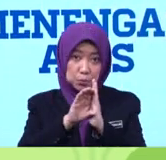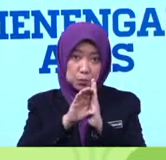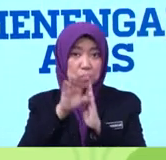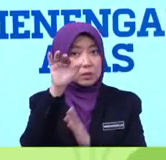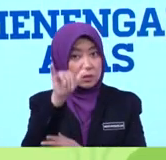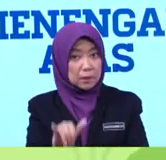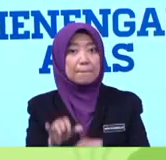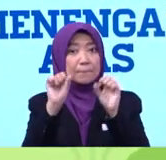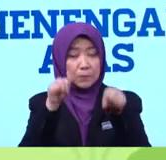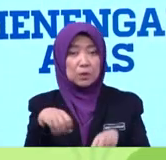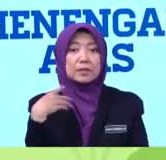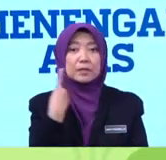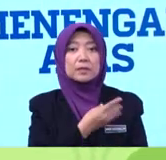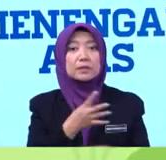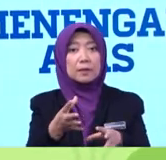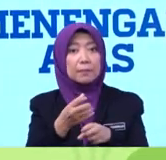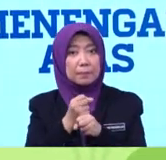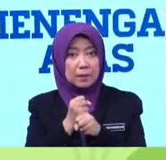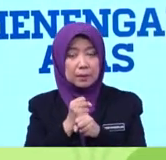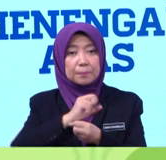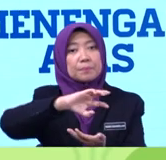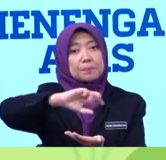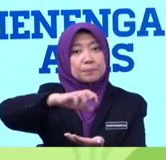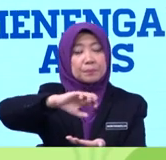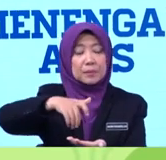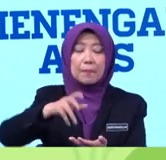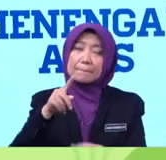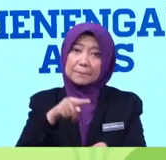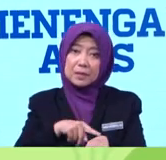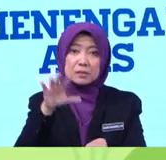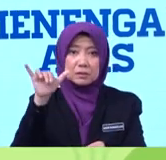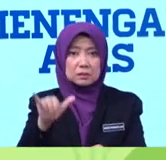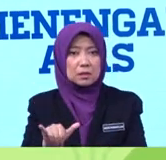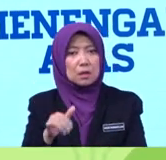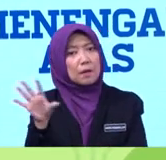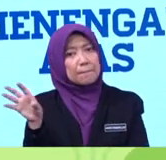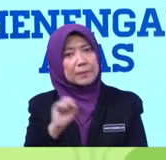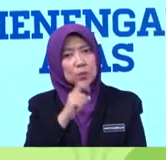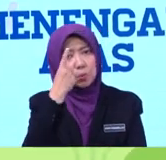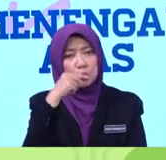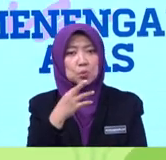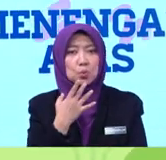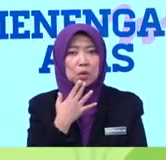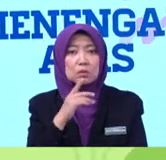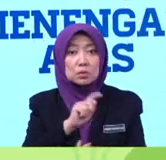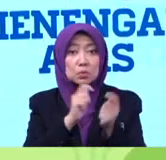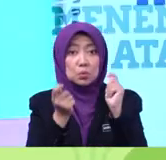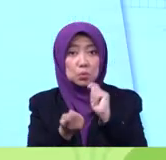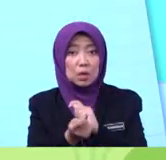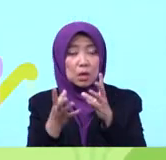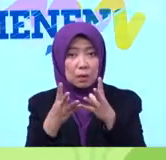kita dapati untuk air pahit masa yang diambil untuk warna larutan betina biru luntur adalah